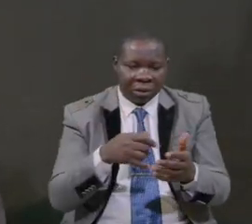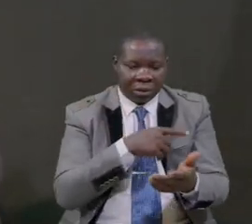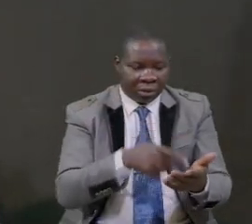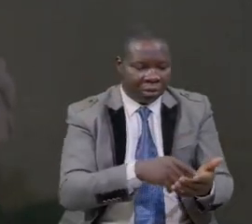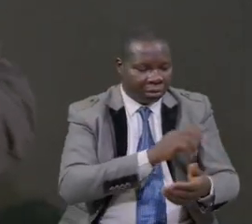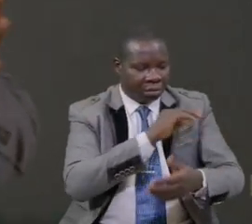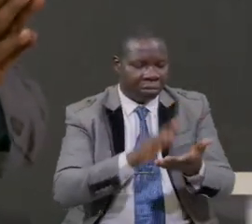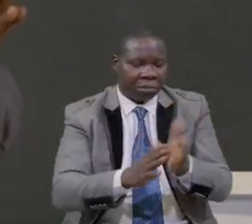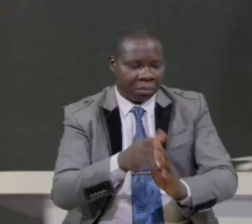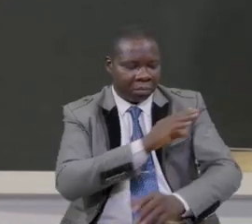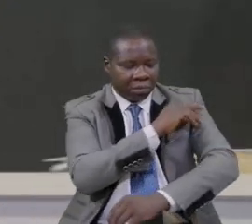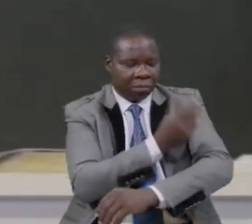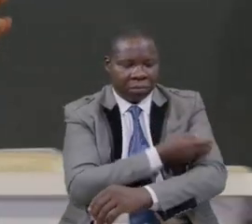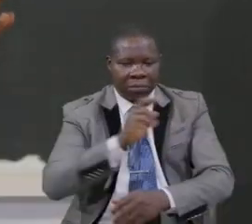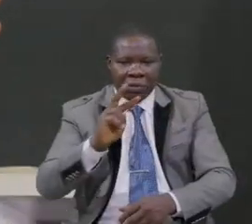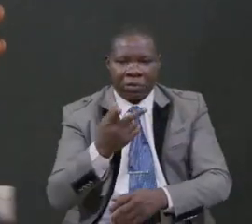l'autre tombe enceinte.